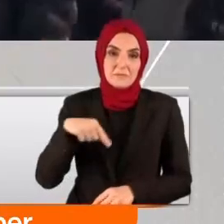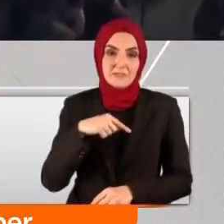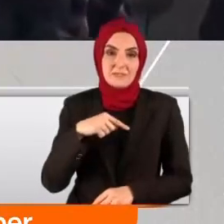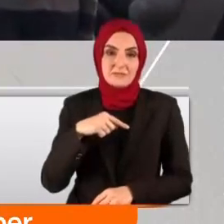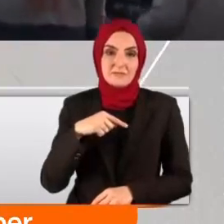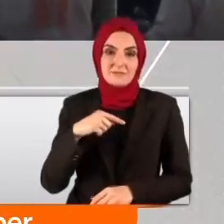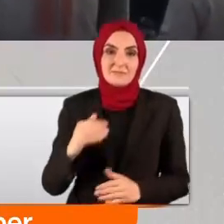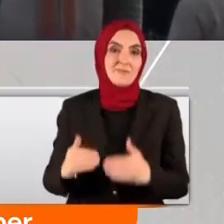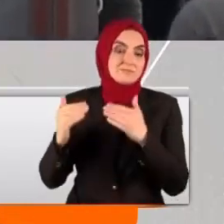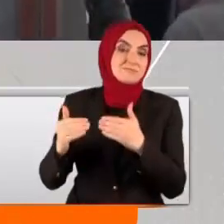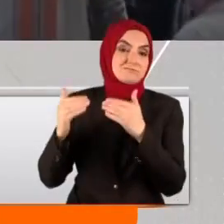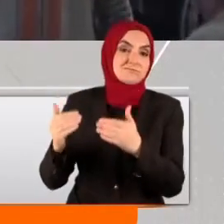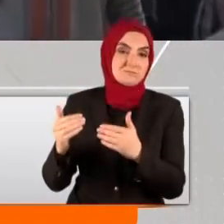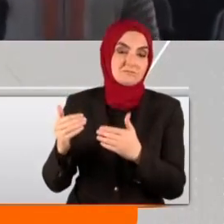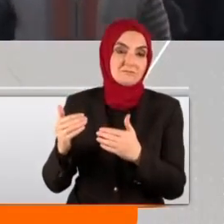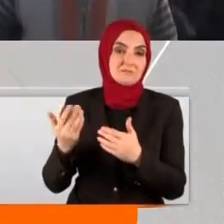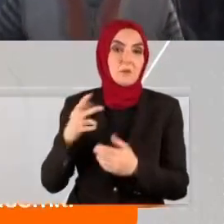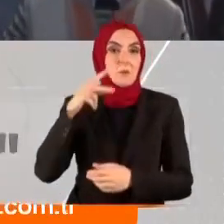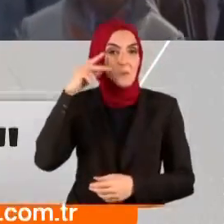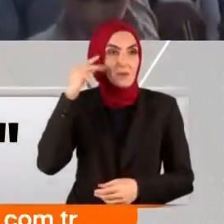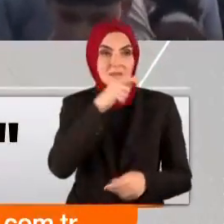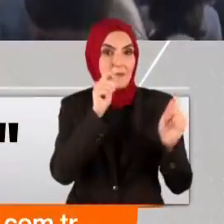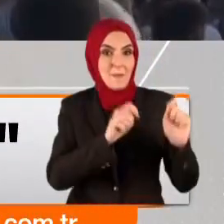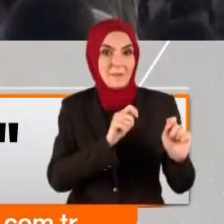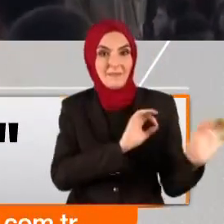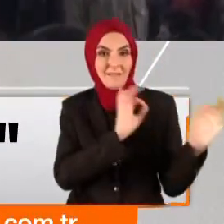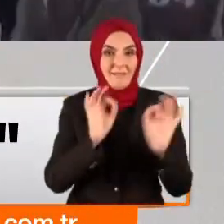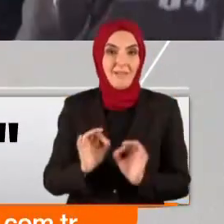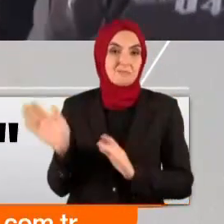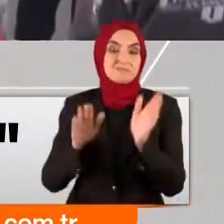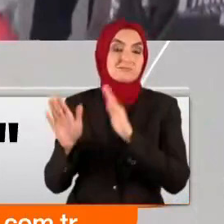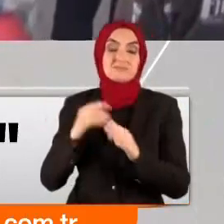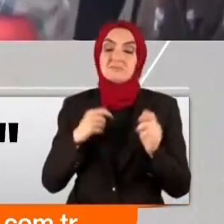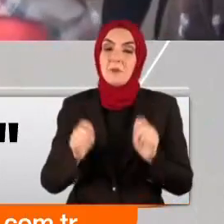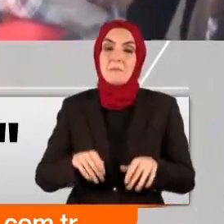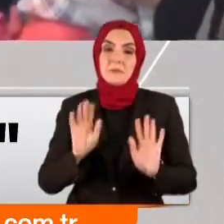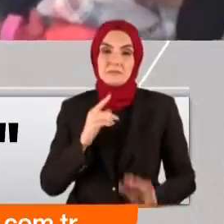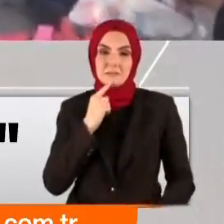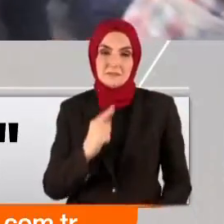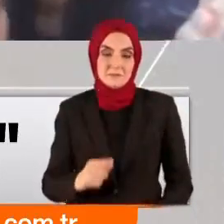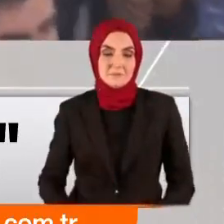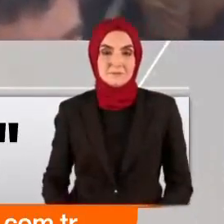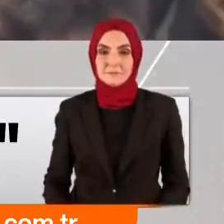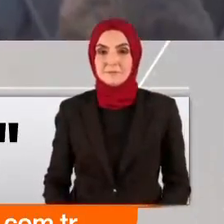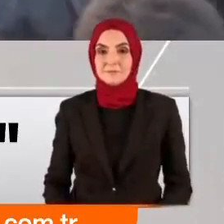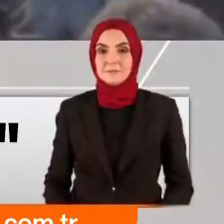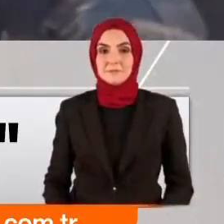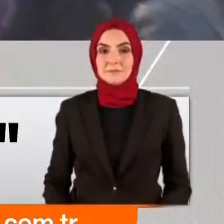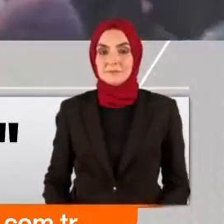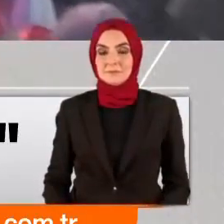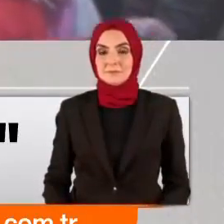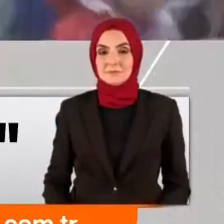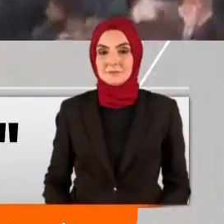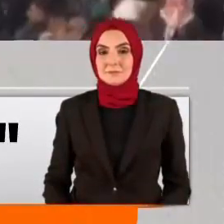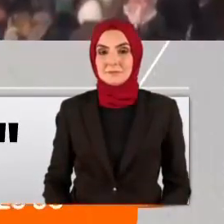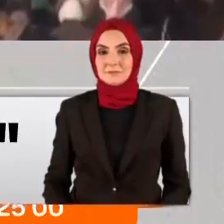ötelememiz Yunanistan'ın yaptığı gibi mümkün değil. Yapamayız. Ich bin sehr froh, dass die Kommission jetzt beim Europäischen Parlament,